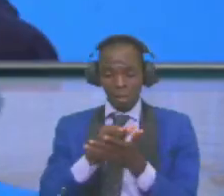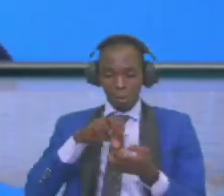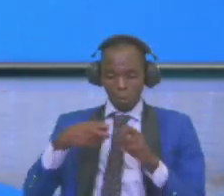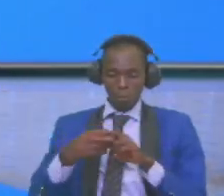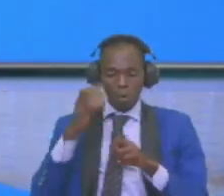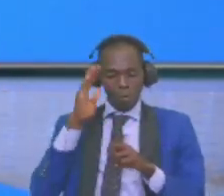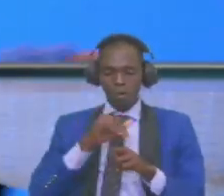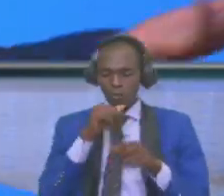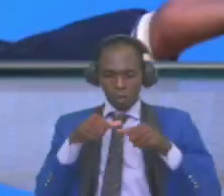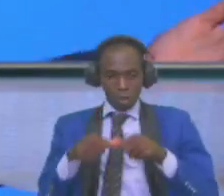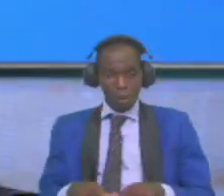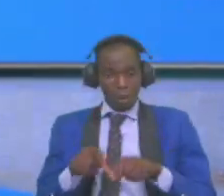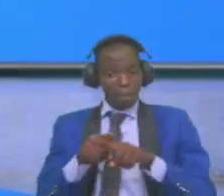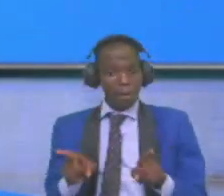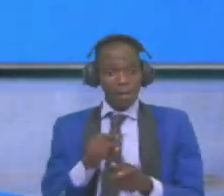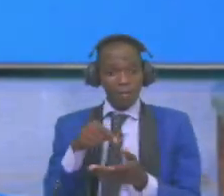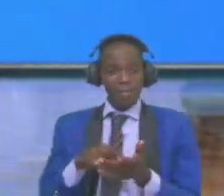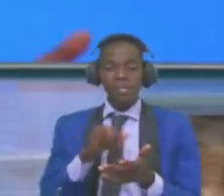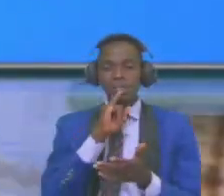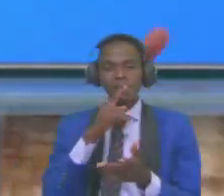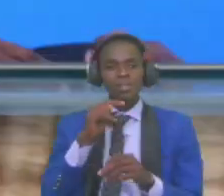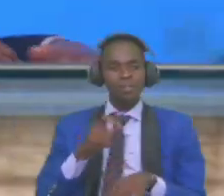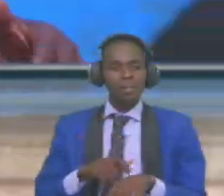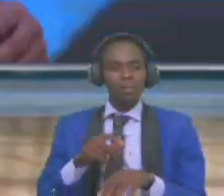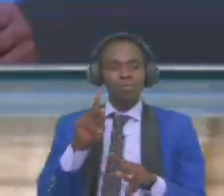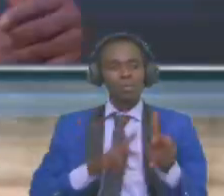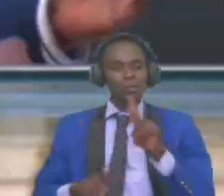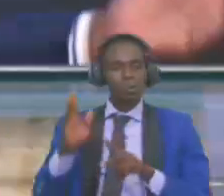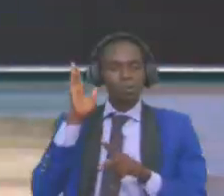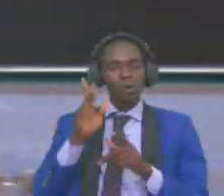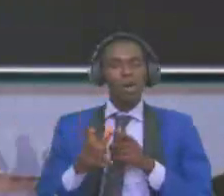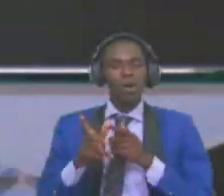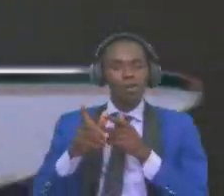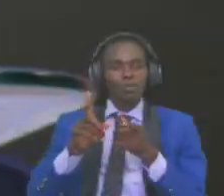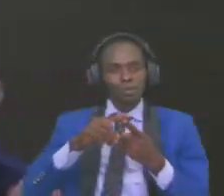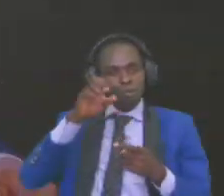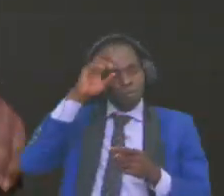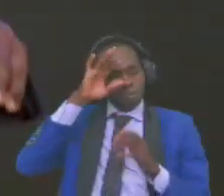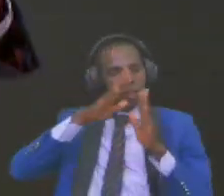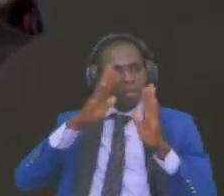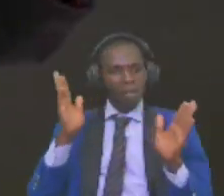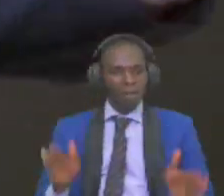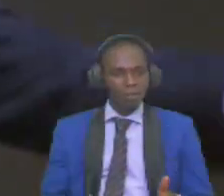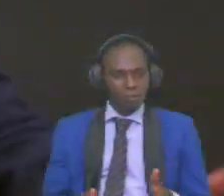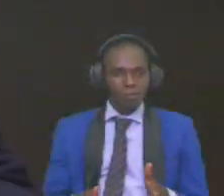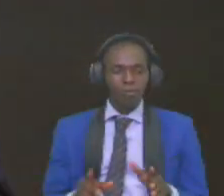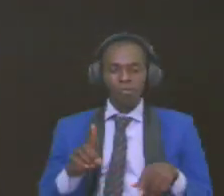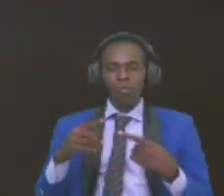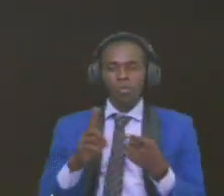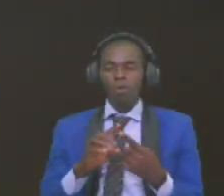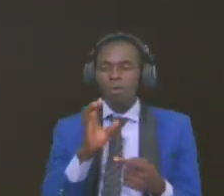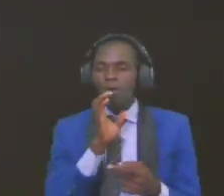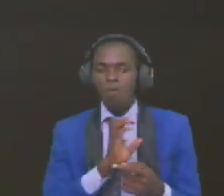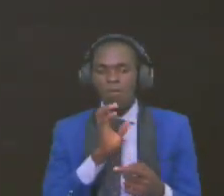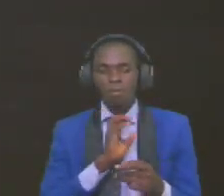ne va pas de muret et vasciller où les gens vont faire un coup au